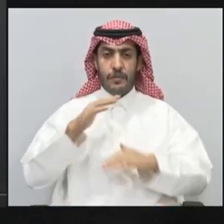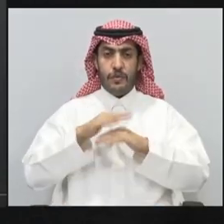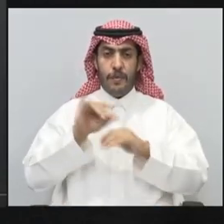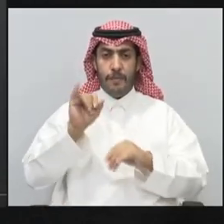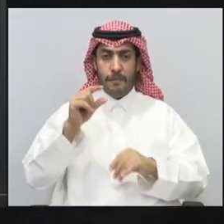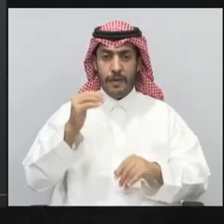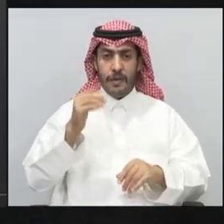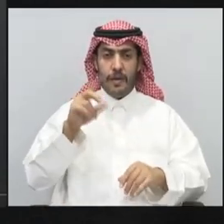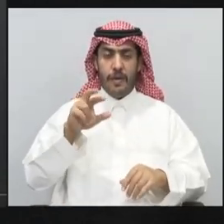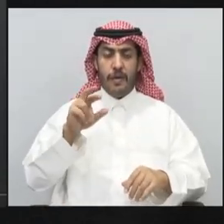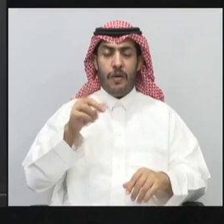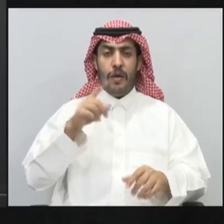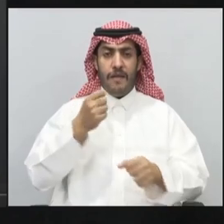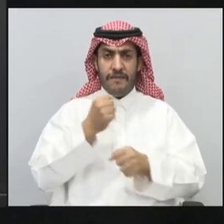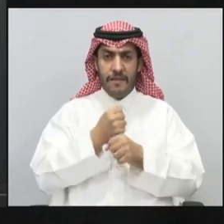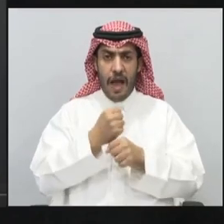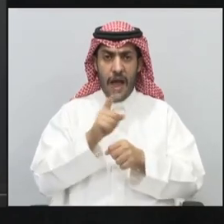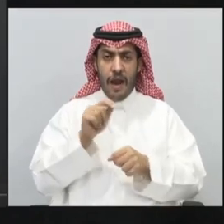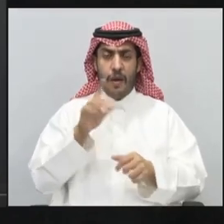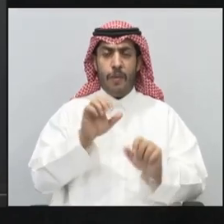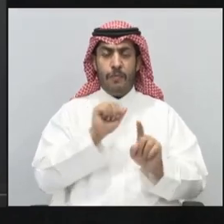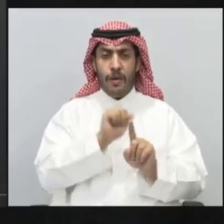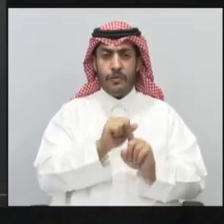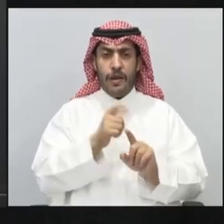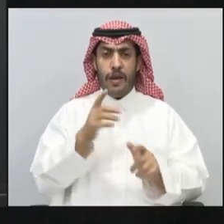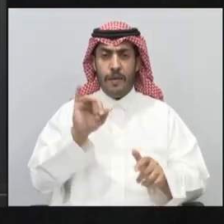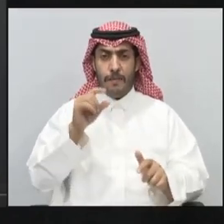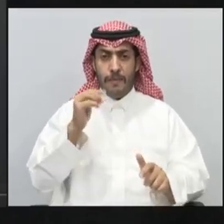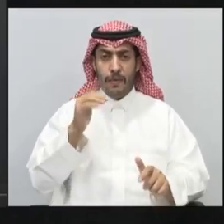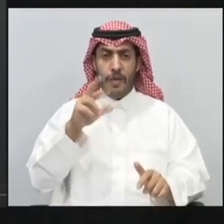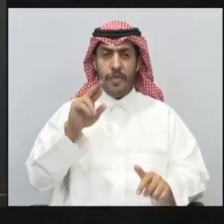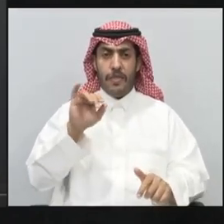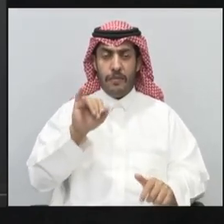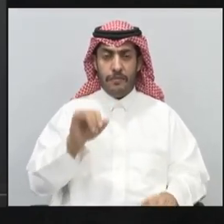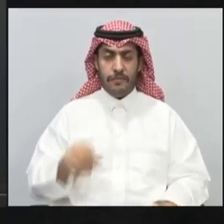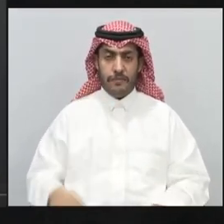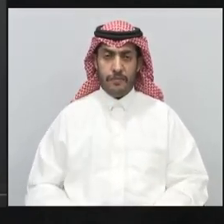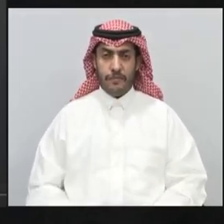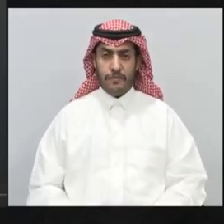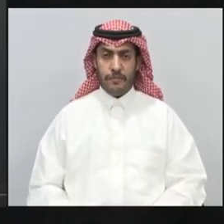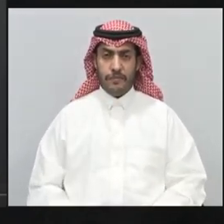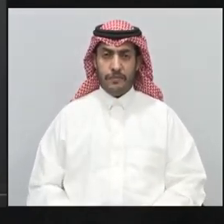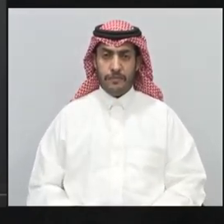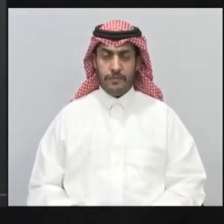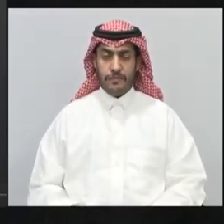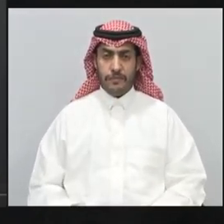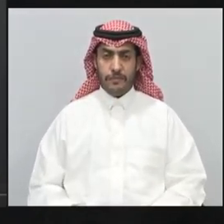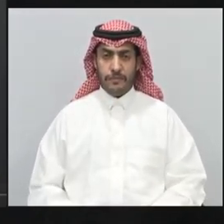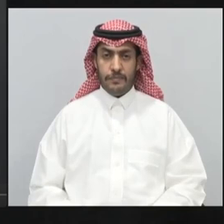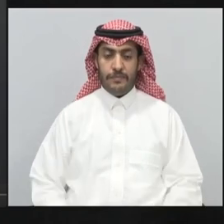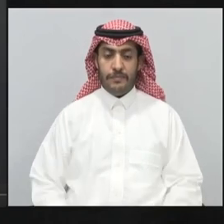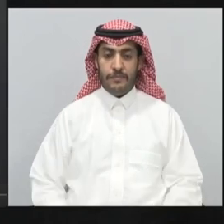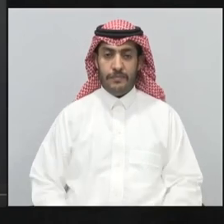والذم ثم فاعله ثم المخصوص بالمدح او الذم ثم المخصوص بالمدح او الدم